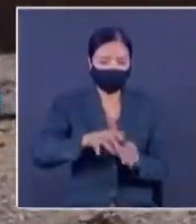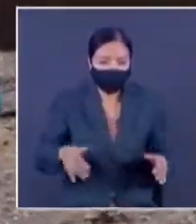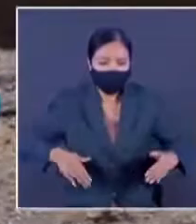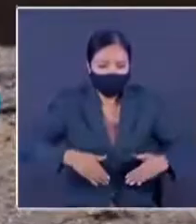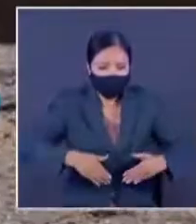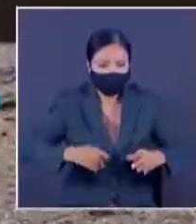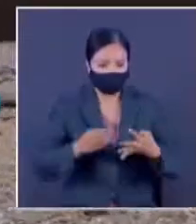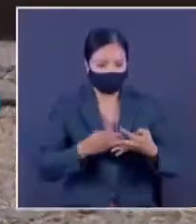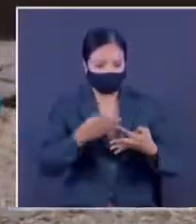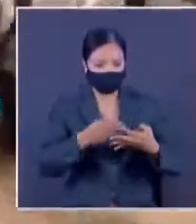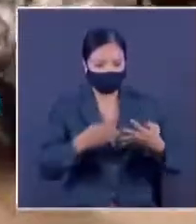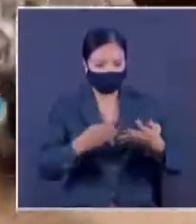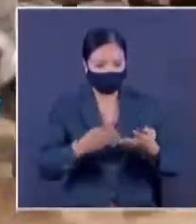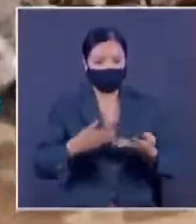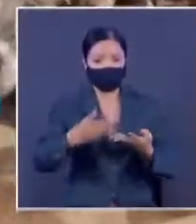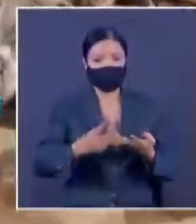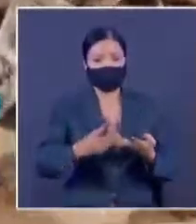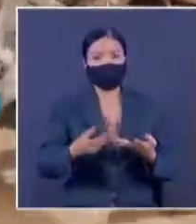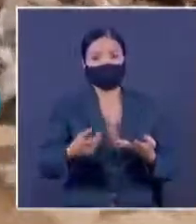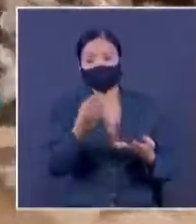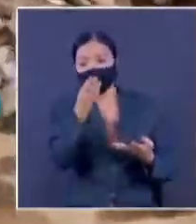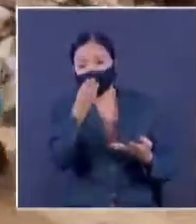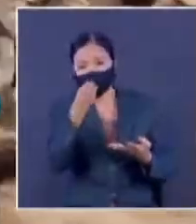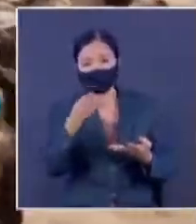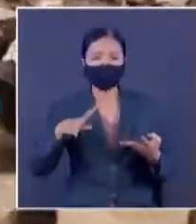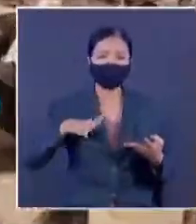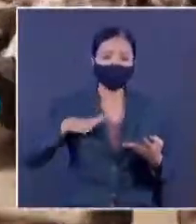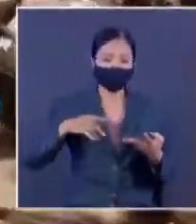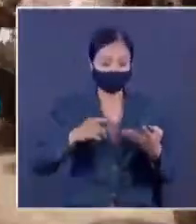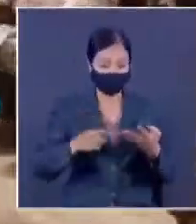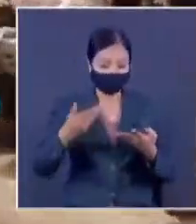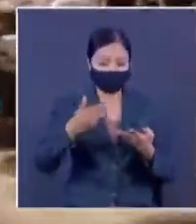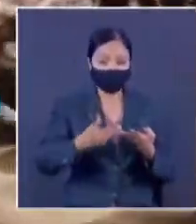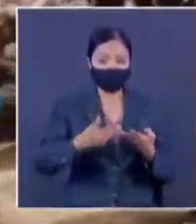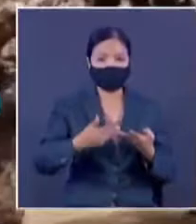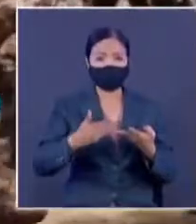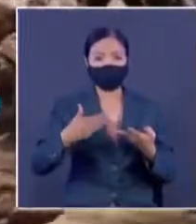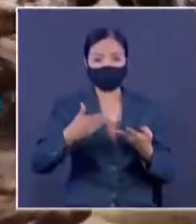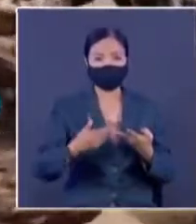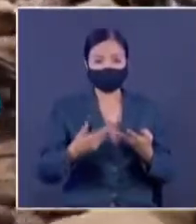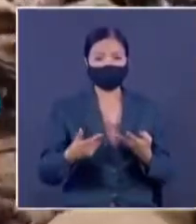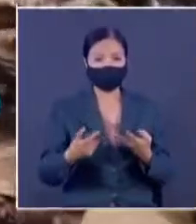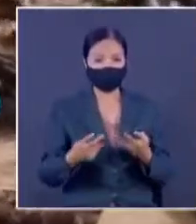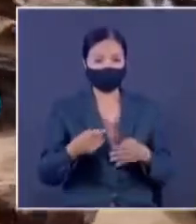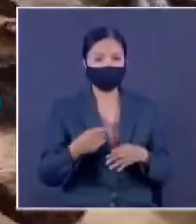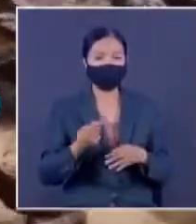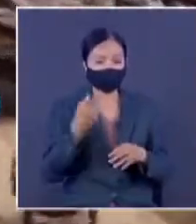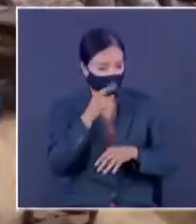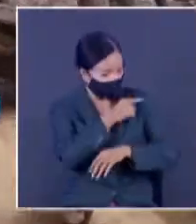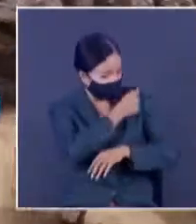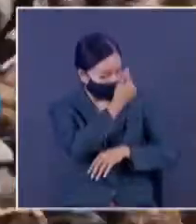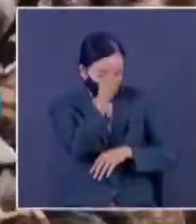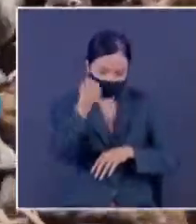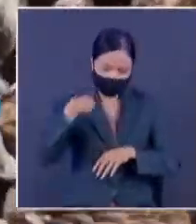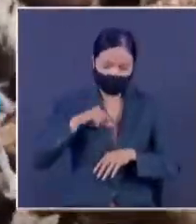ให้เป็ดกินอาหารแล้วก็พักผ่อนตามอัธยาศัยในช่วงกลางวันด้วยนะโซนที่3คือห้องแต่งตัวค่ะก็จะให้เป็ดเล่น